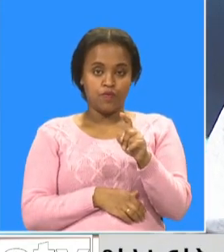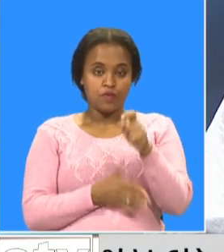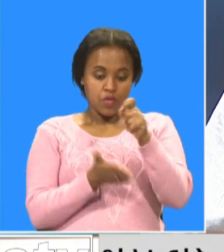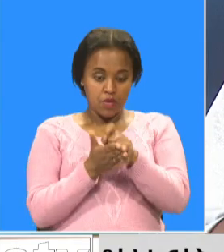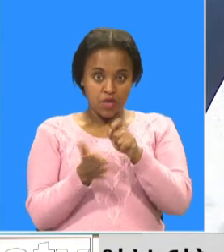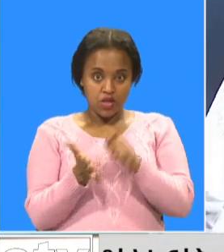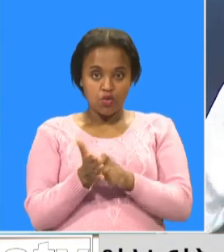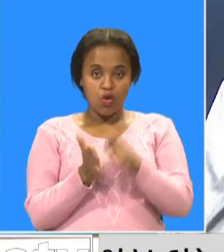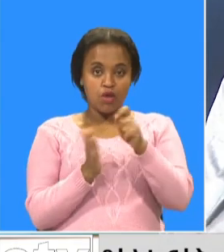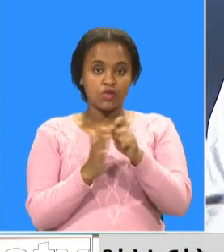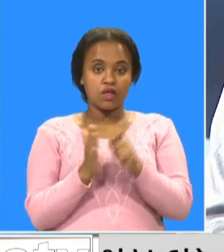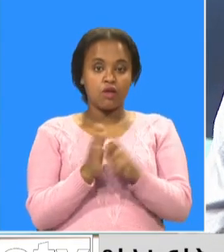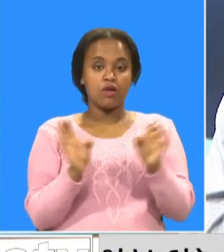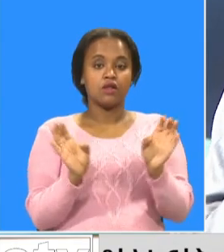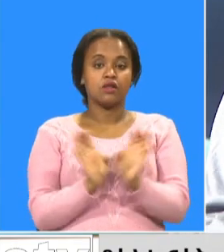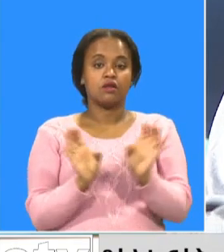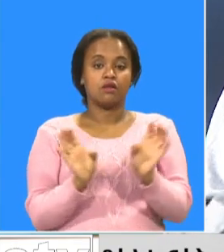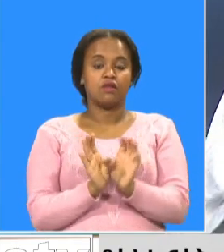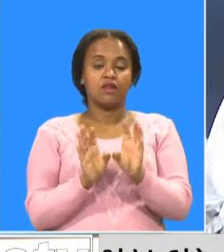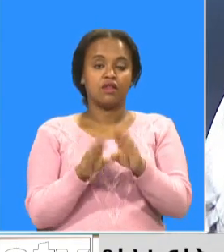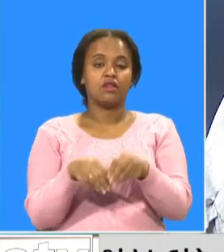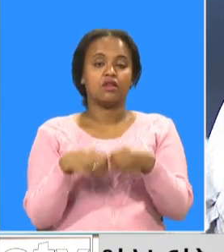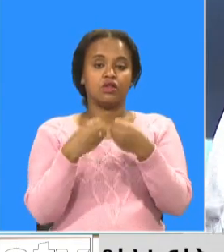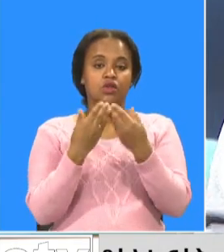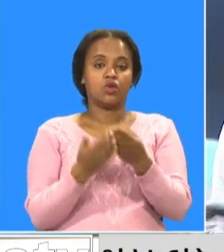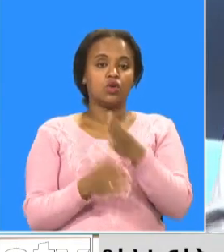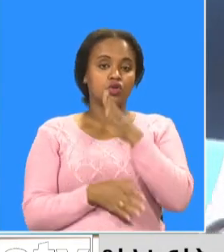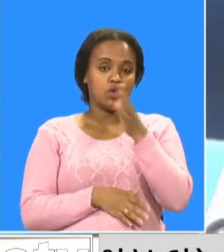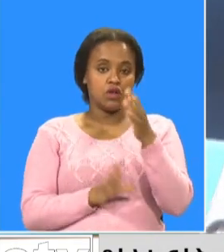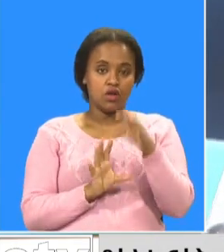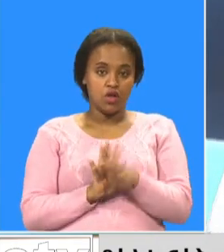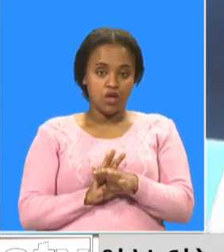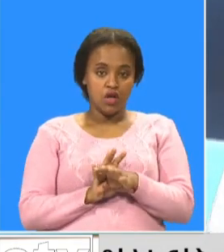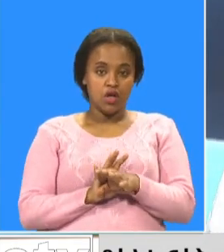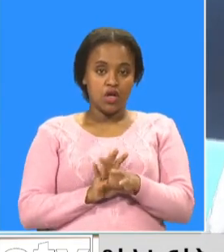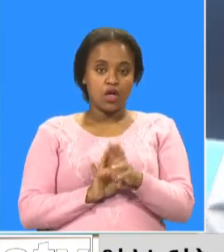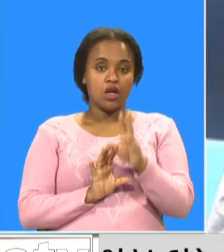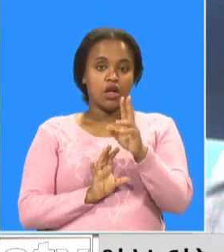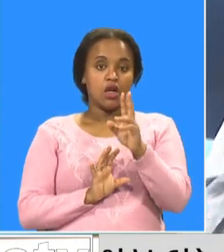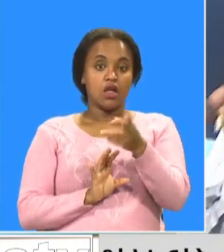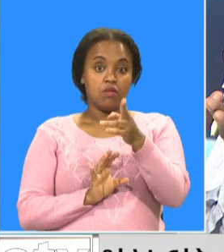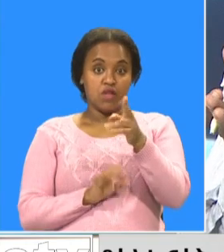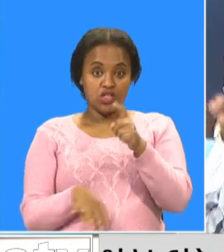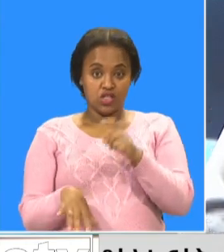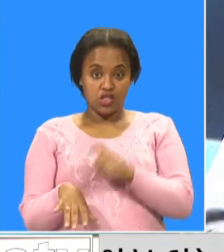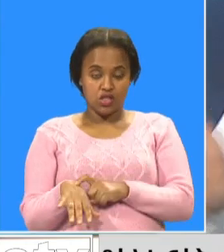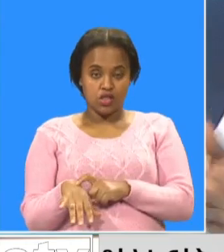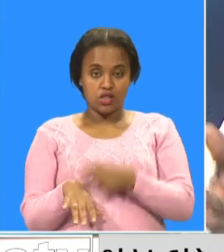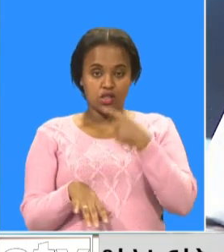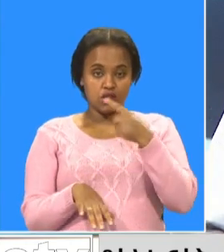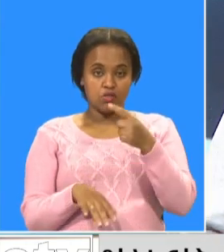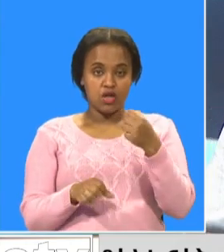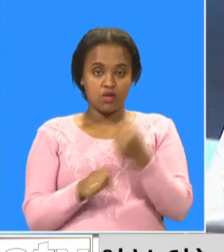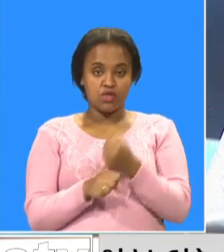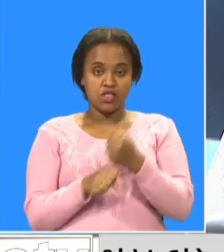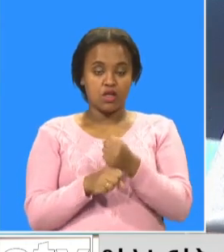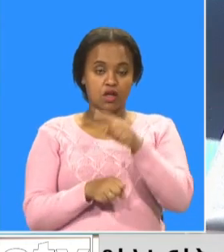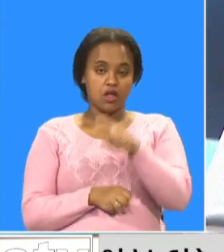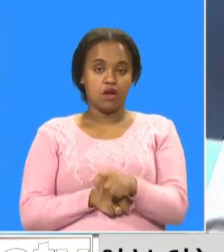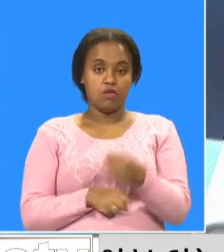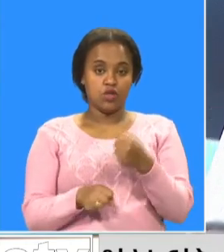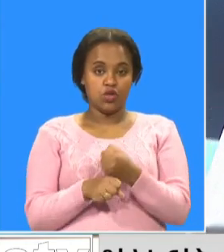መዝግቦ የመዝገባ ሰርተፊኬት ተሰጥቷቸው አይደለም የገቡት። ለኢመርጀንሲ ሲባል ዌቭ የተደረጉ መሰራት ያለባቸው ስራዎች